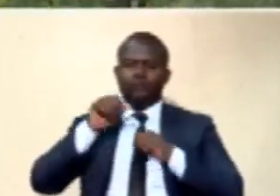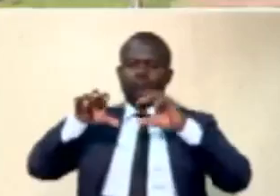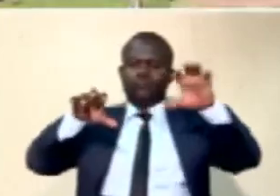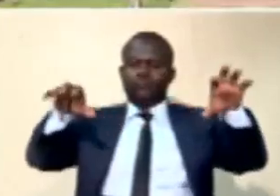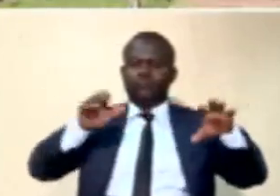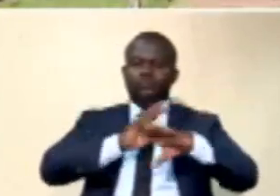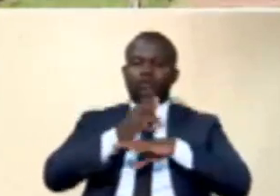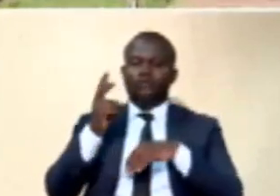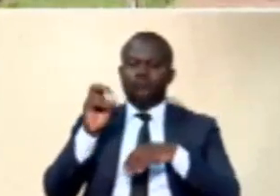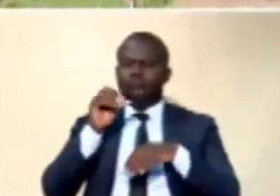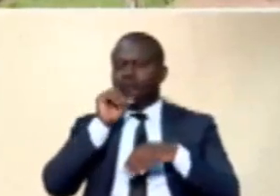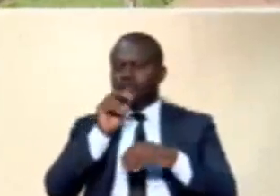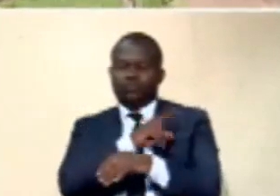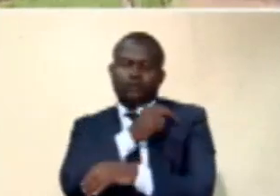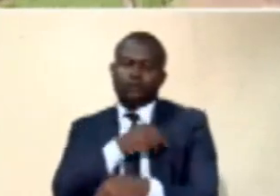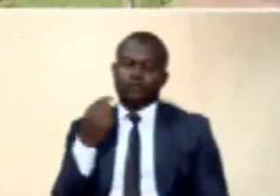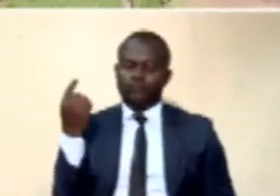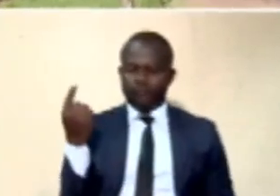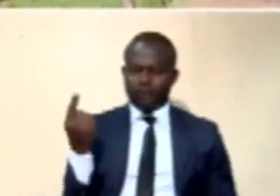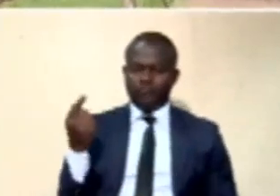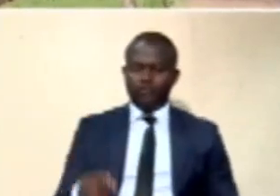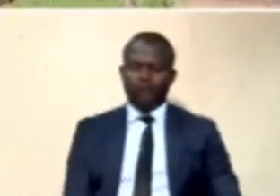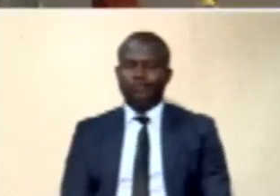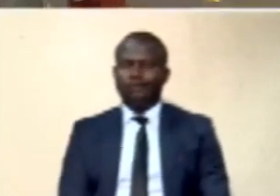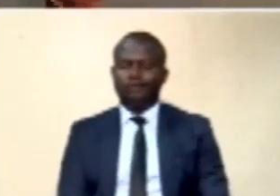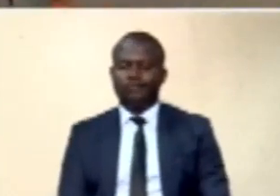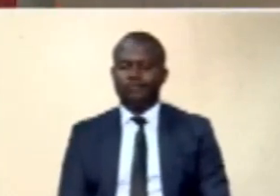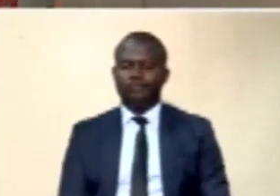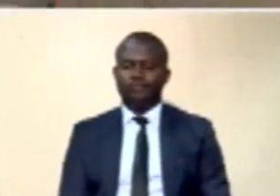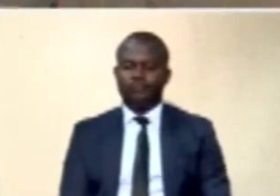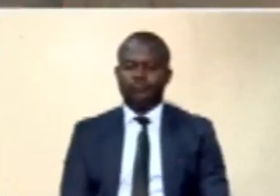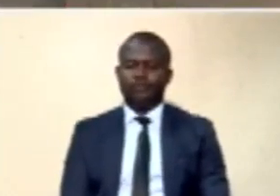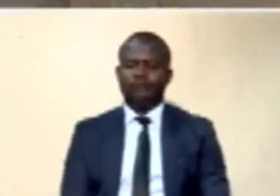200 tudafite ivuriro na rimwe. Karine Umutoni, i Kigali.